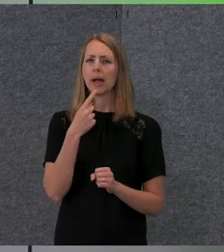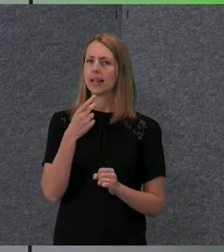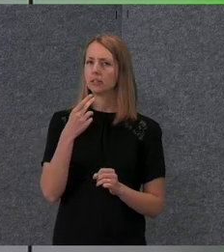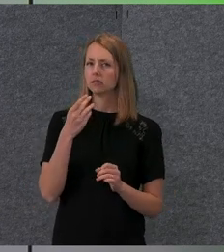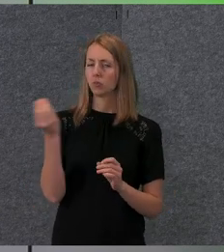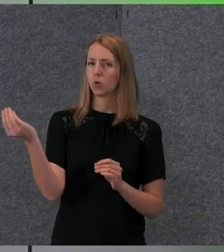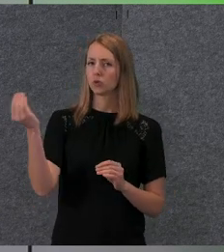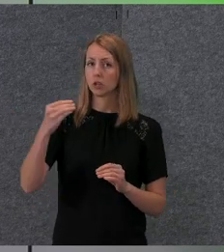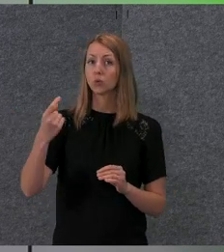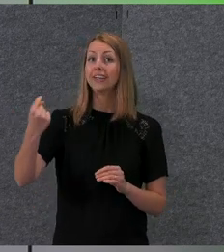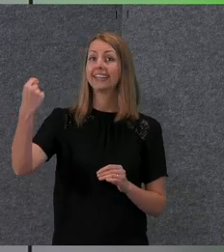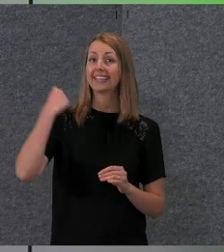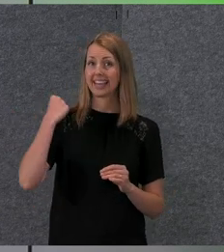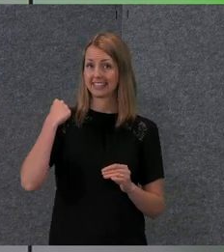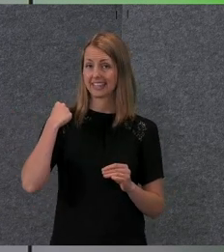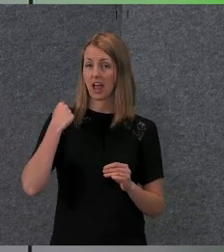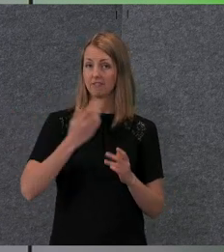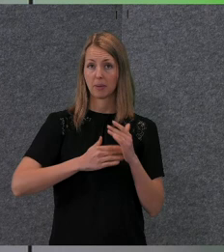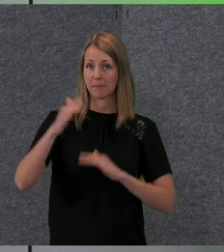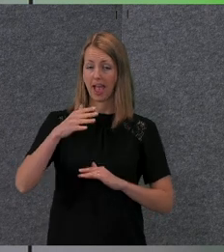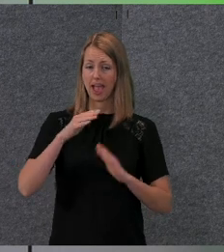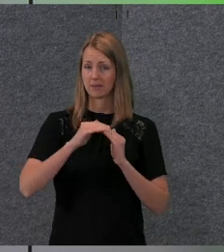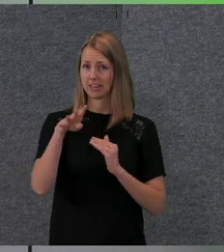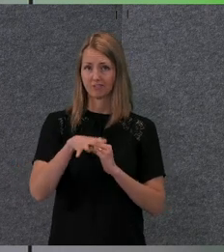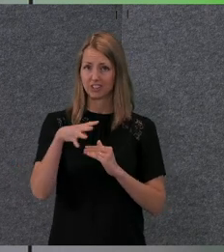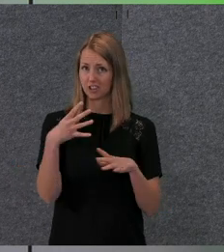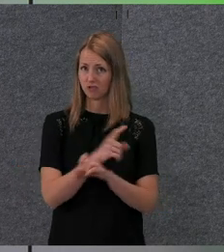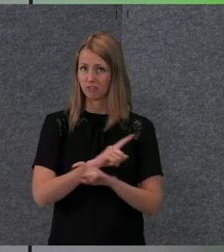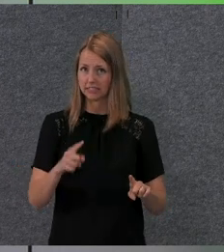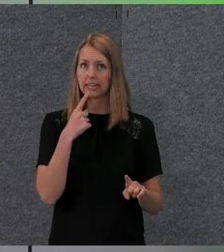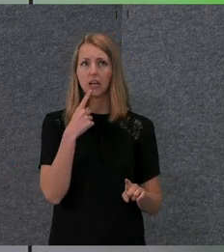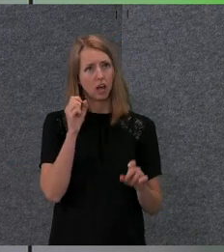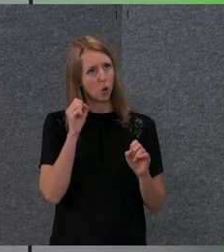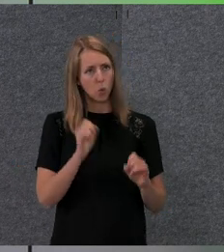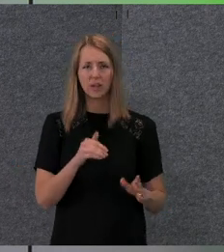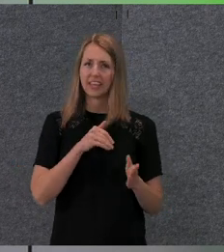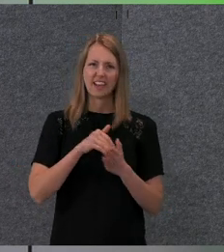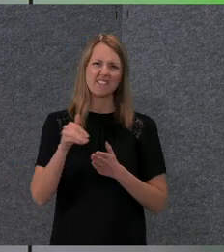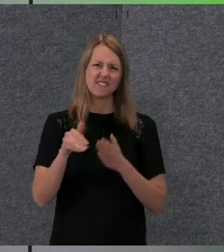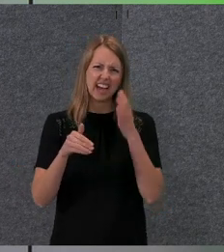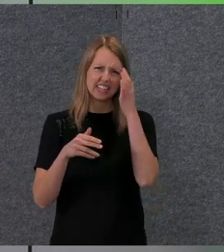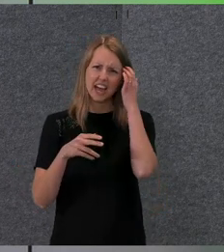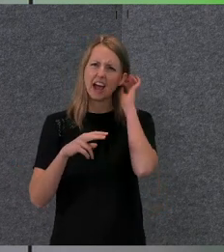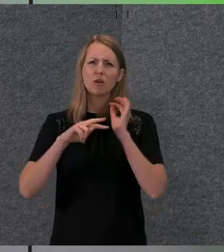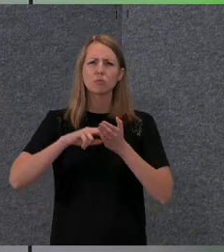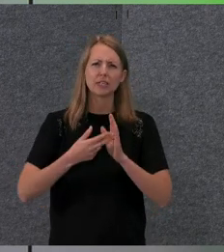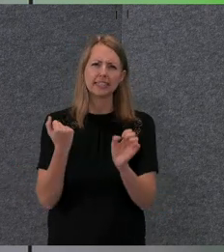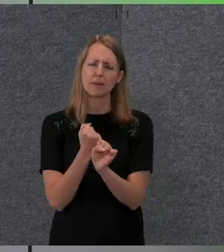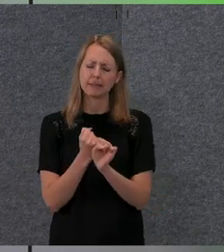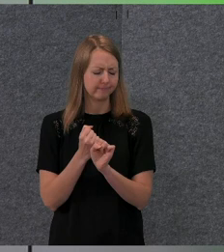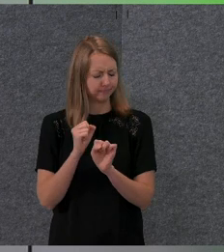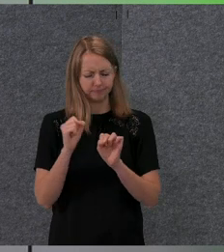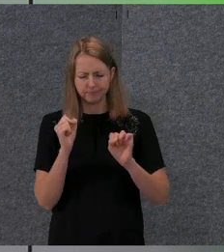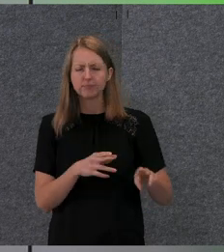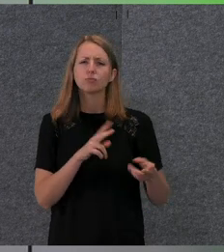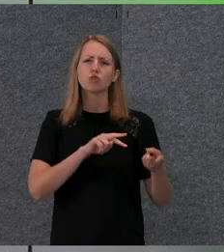gestern die Mehrheit für diesen Platz 14 nicht gewinnen konnte, zunächst sehr entschlossen, nicht weiter die Arbeit in der Politik fortzusetzen, sondern